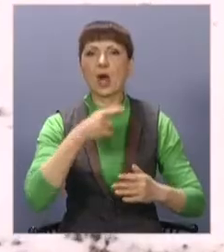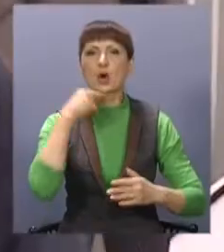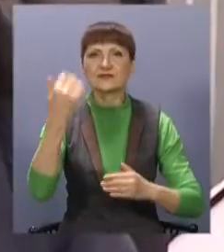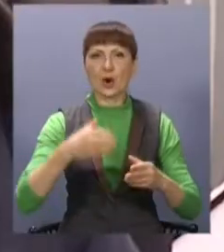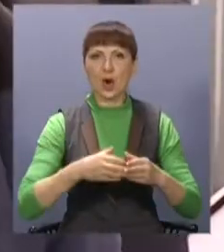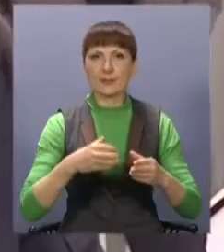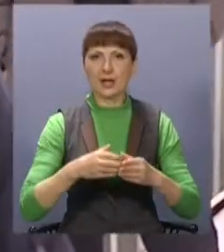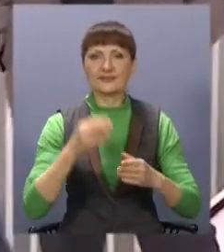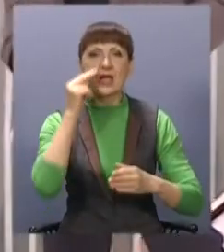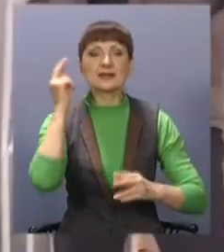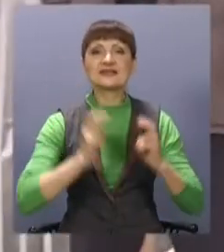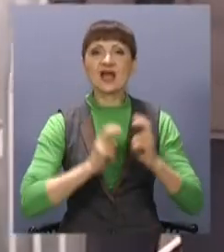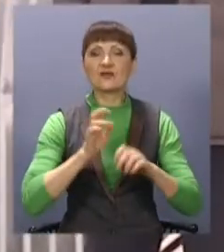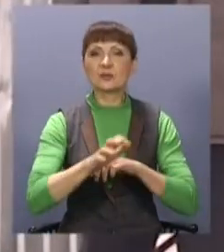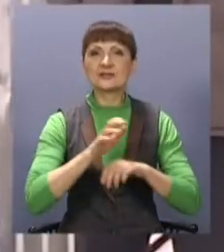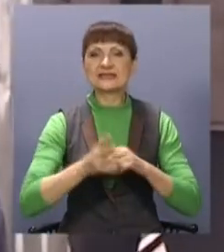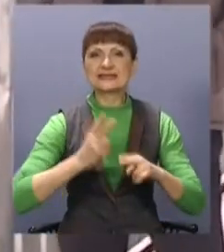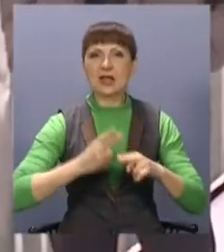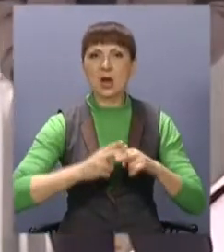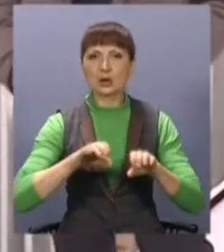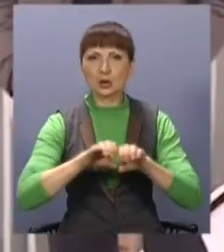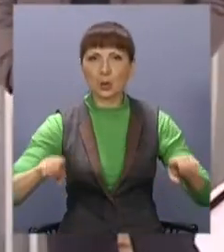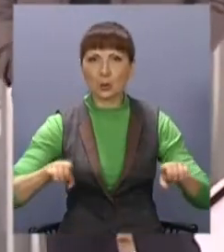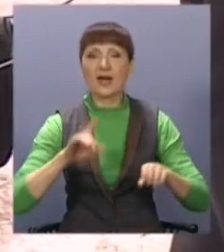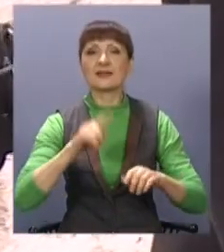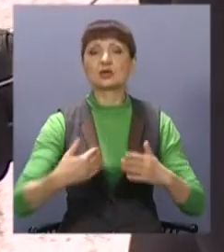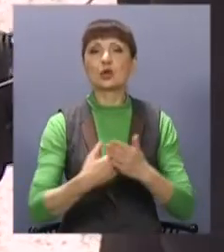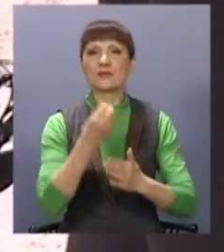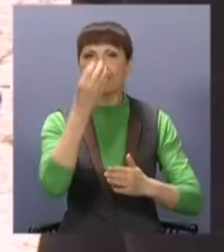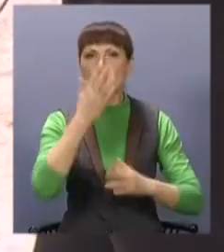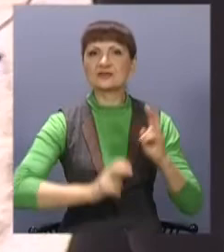компании, китайского завода по выпуску стальных сварных труб, а также нового